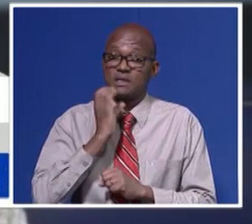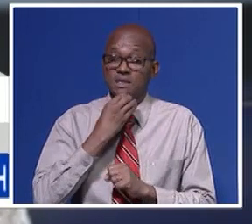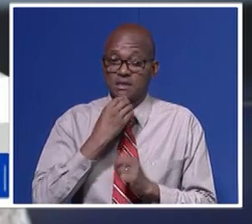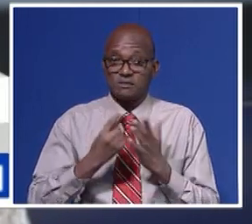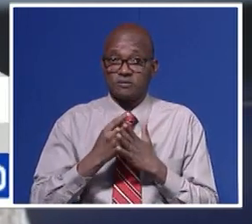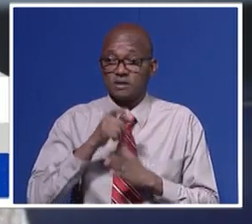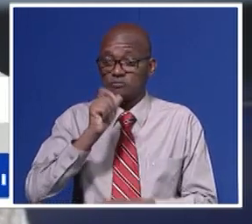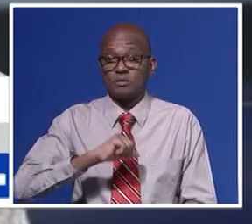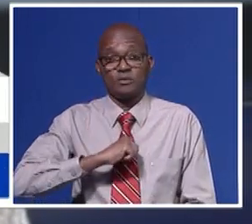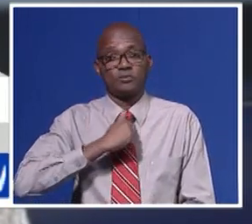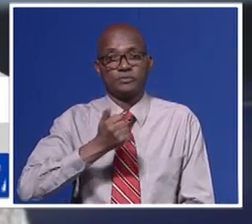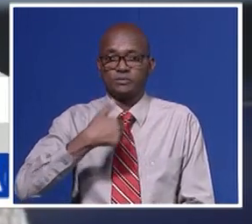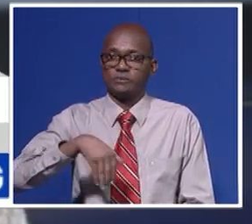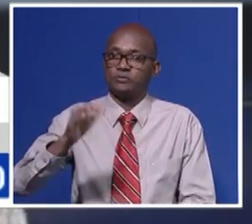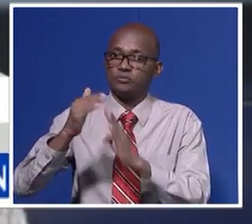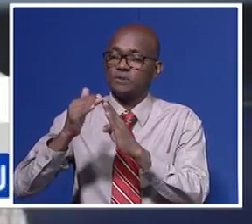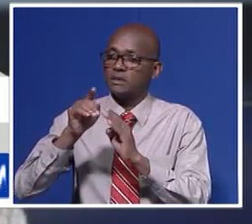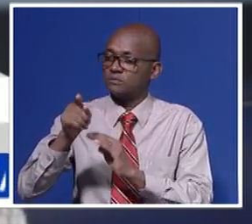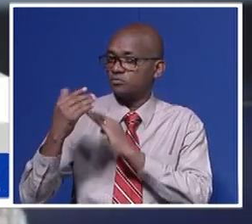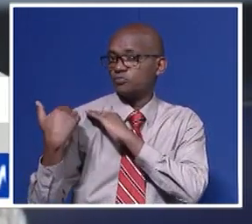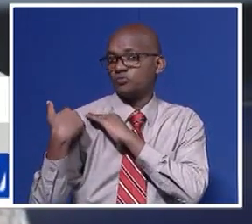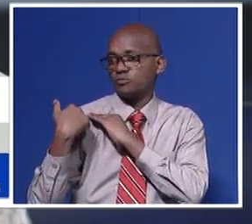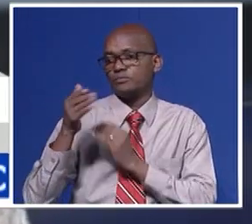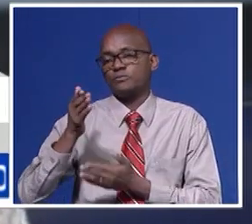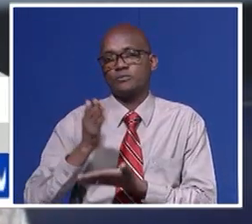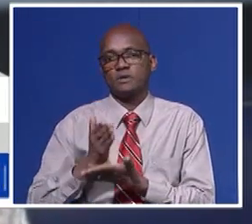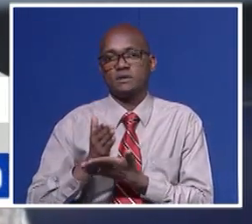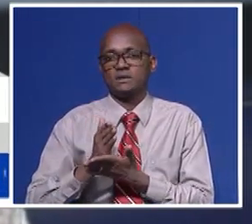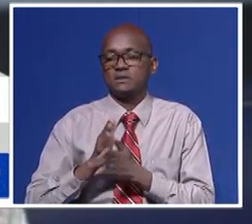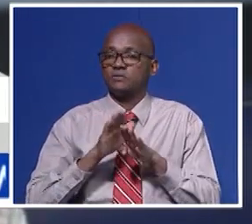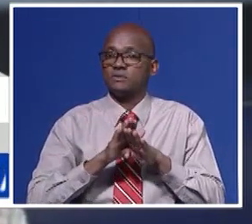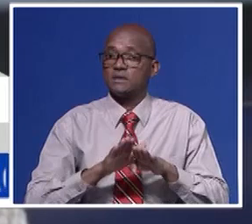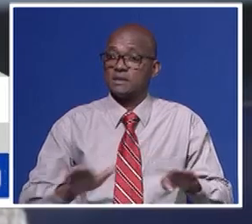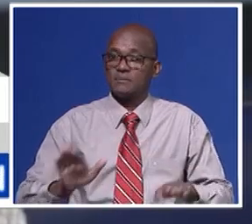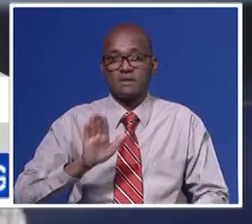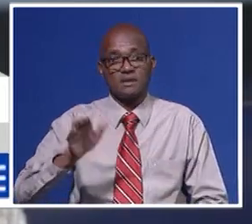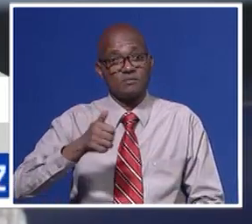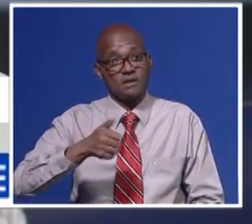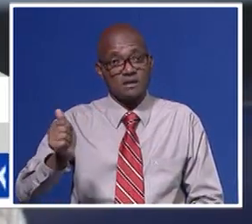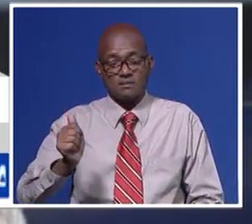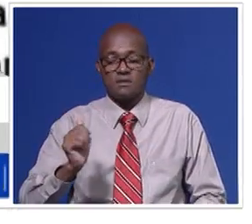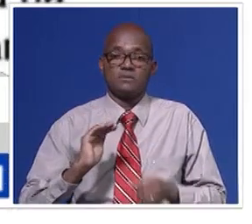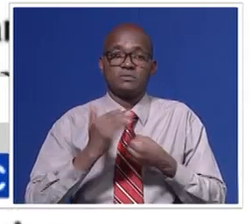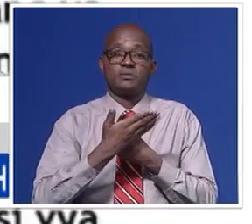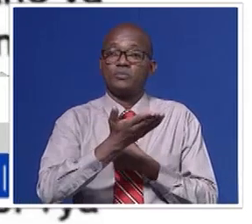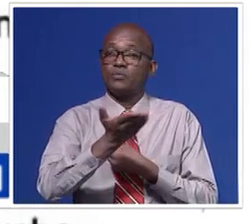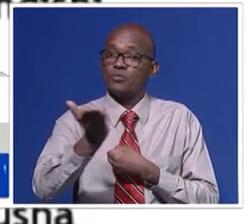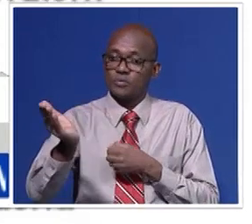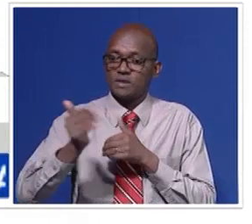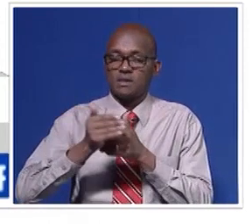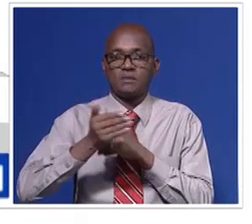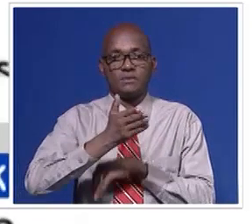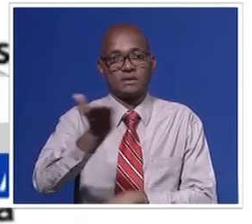kutoka, basi ajue tu bado analo jukumu la kuhakikisha kabisa usalama wake na usalama wa wale ambao wako karibu yake. Katika hatua